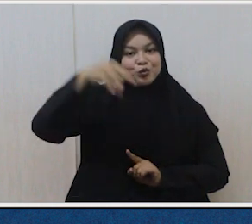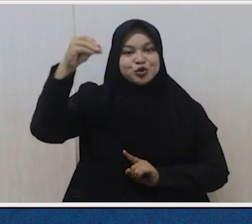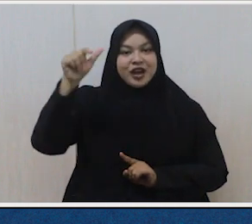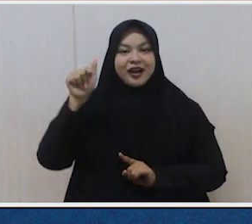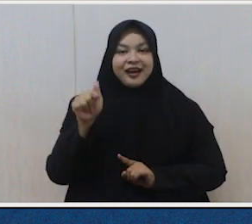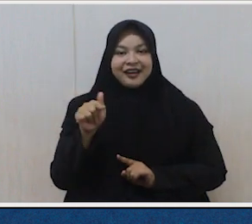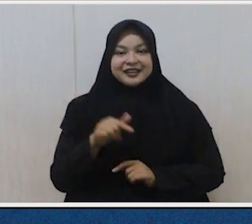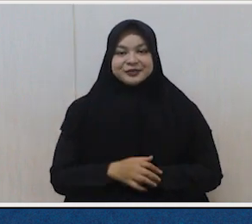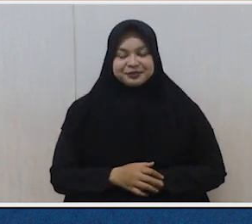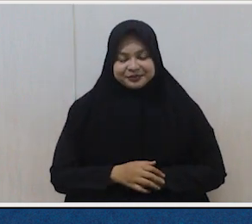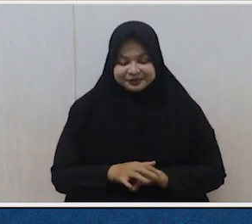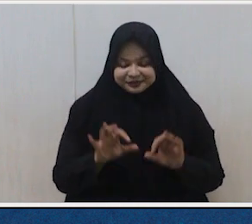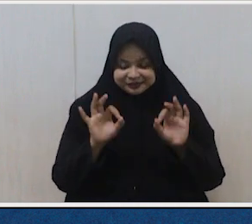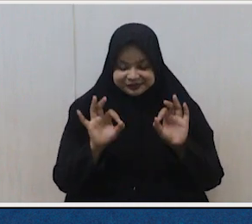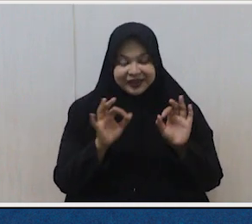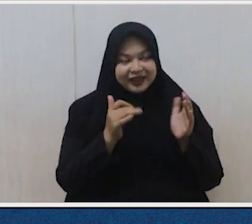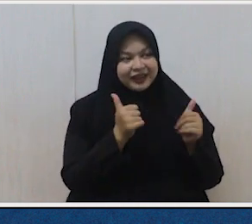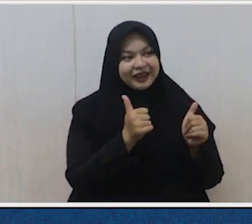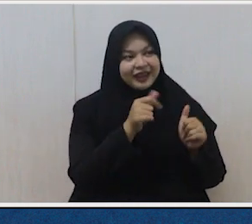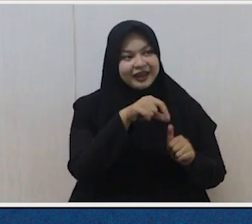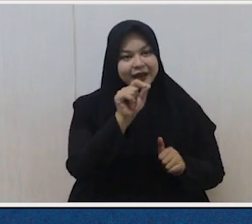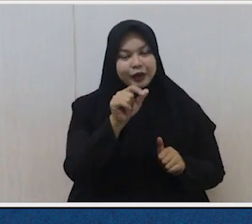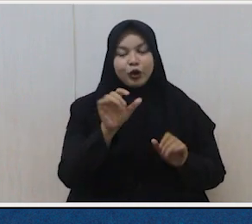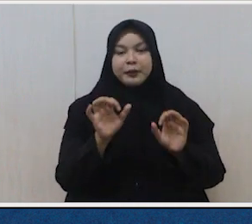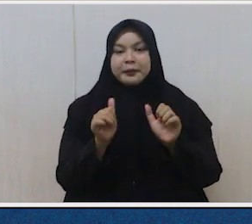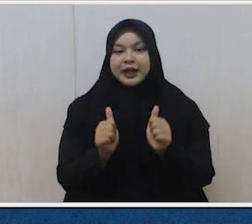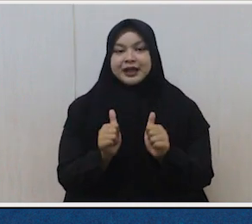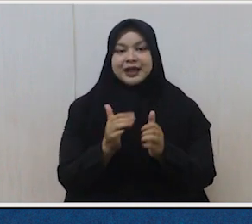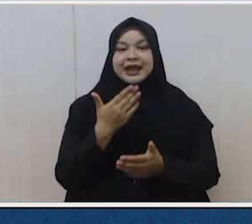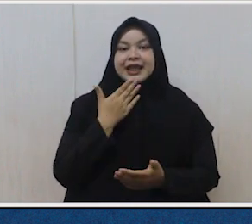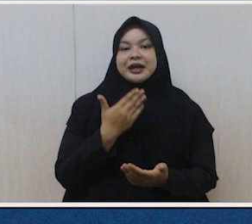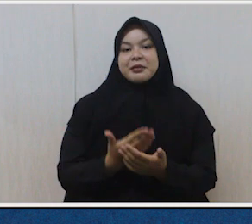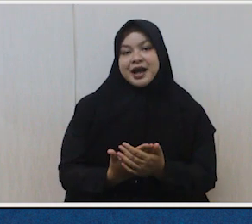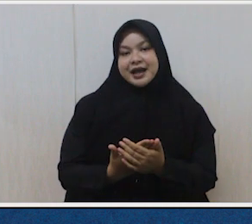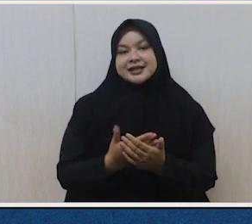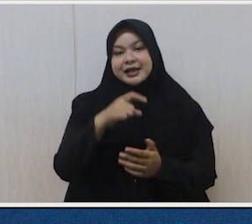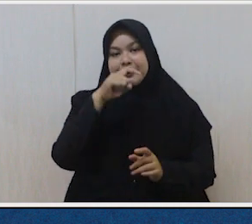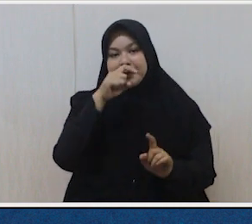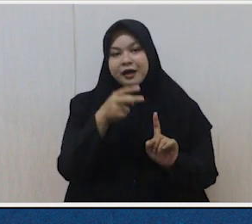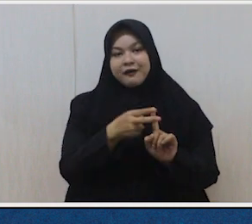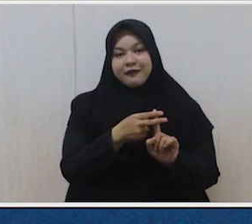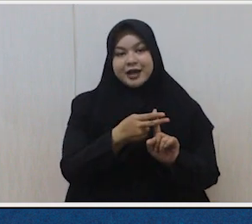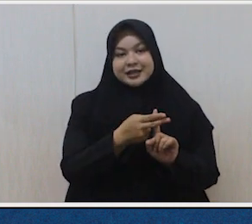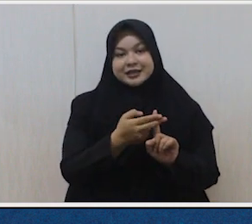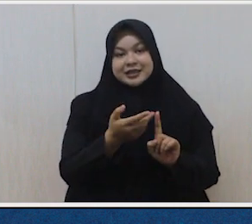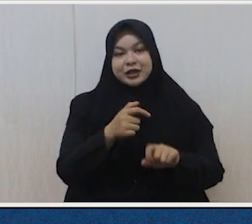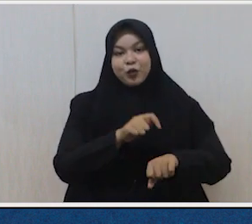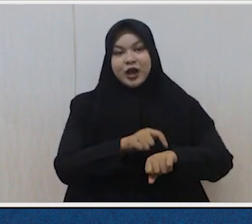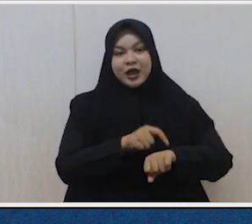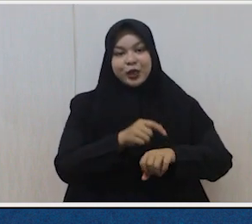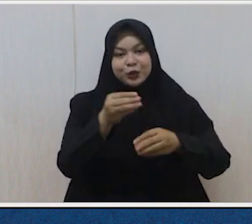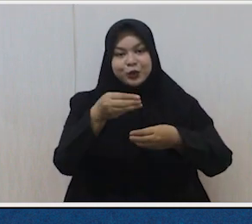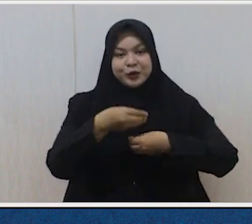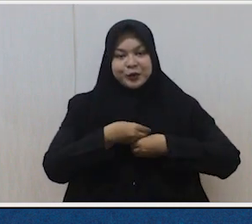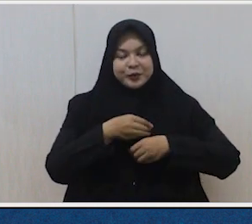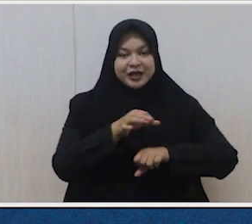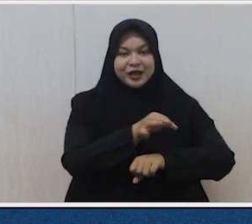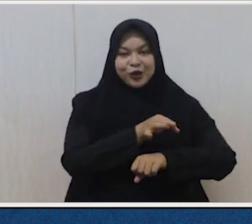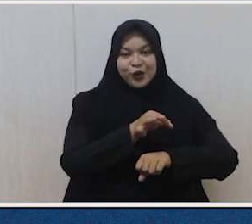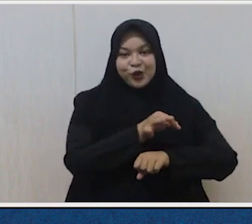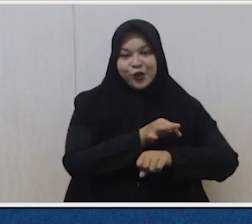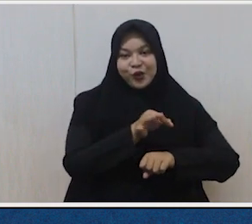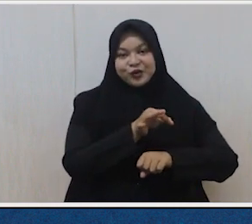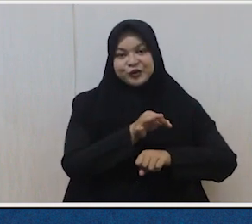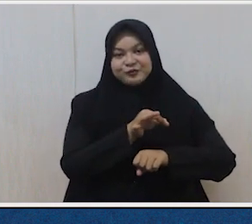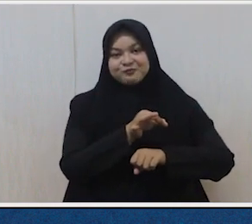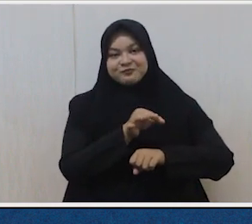puncaknya kalau bagi saya Iya baik ee terima kasih Mas Fadri sudah meluangkan waktunya ya untuk